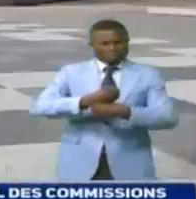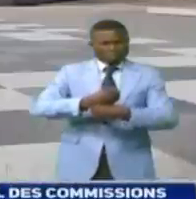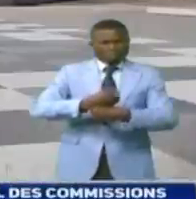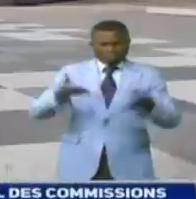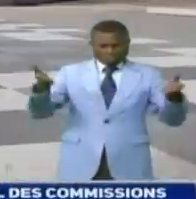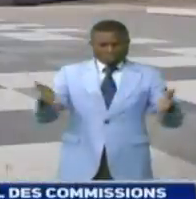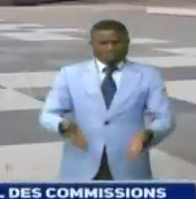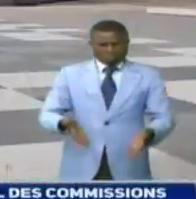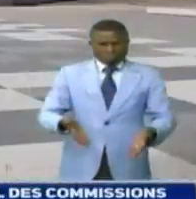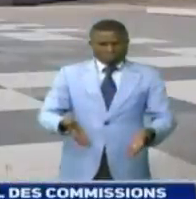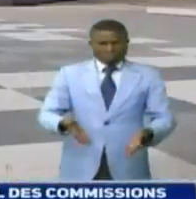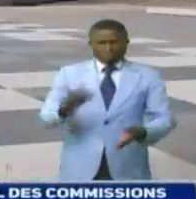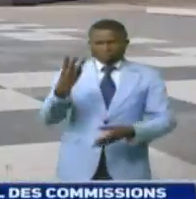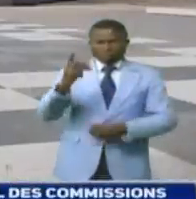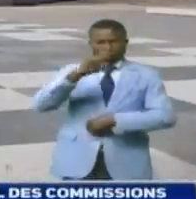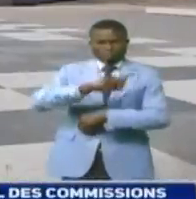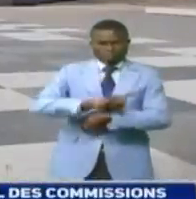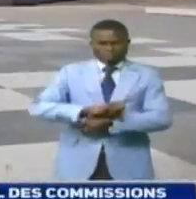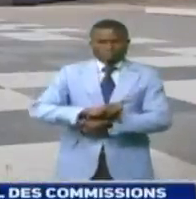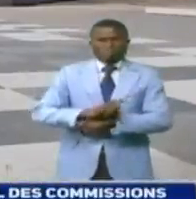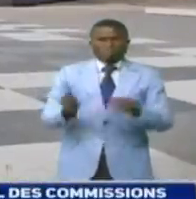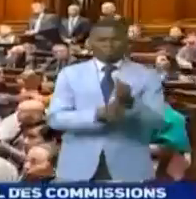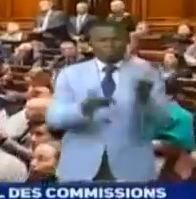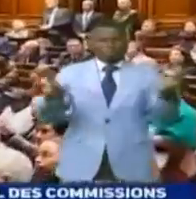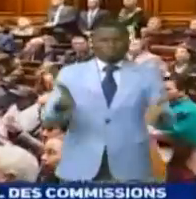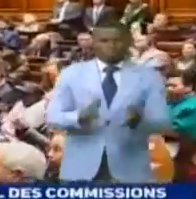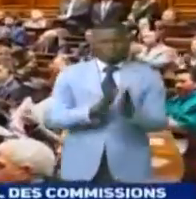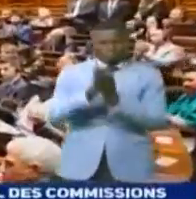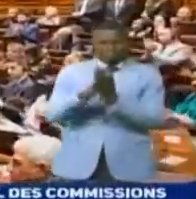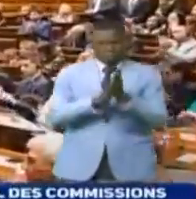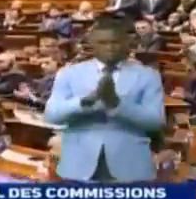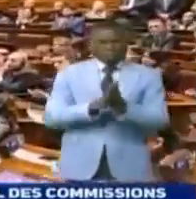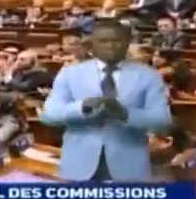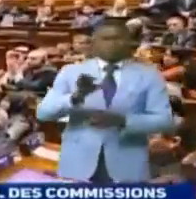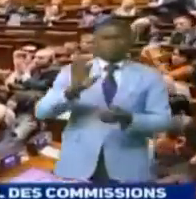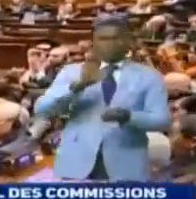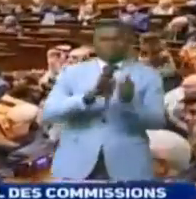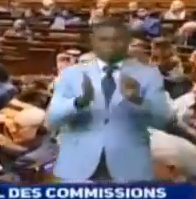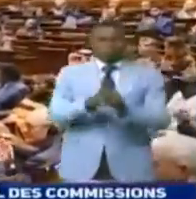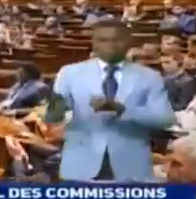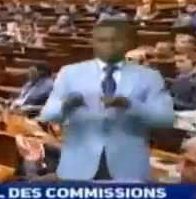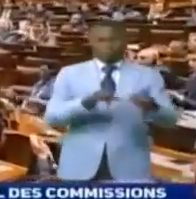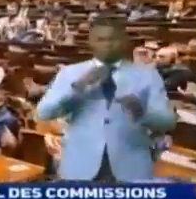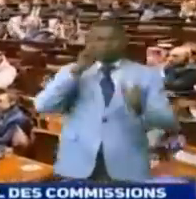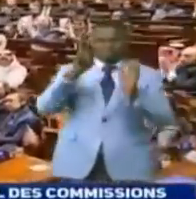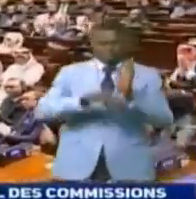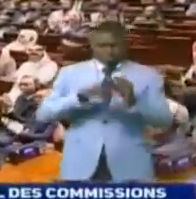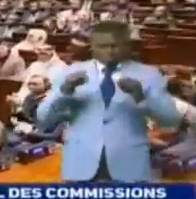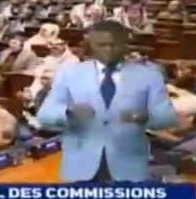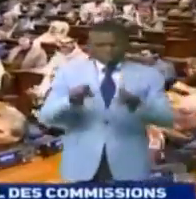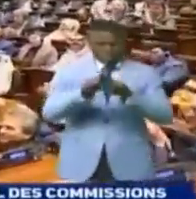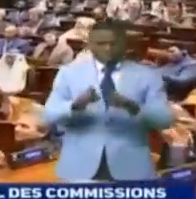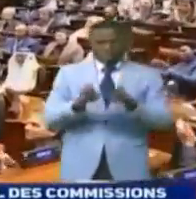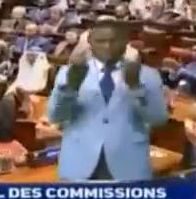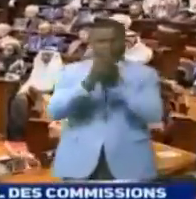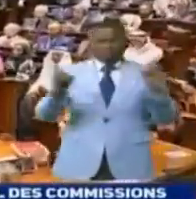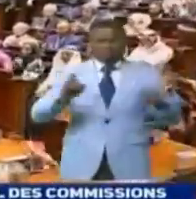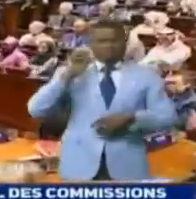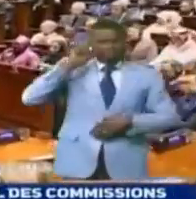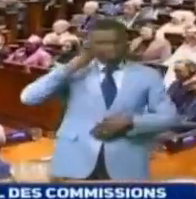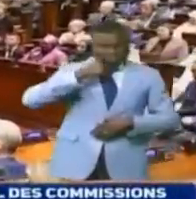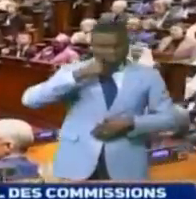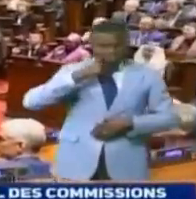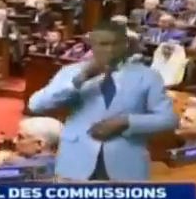présent. Pendant 3 jours, les participants se pencheront sur les interactions entre les parlements d'aujourd'hui, la démocratie de demain